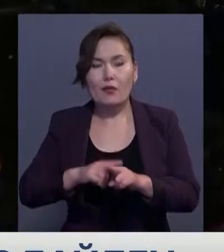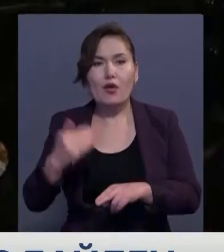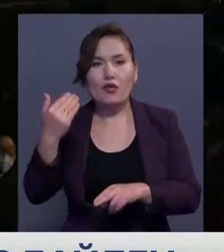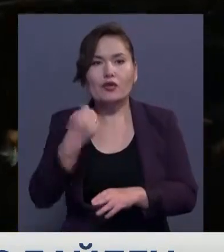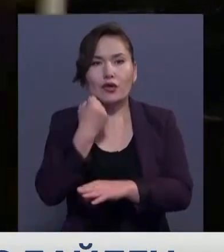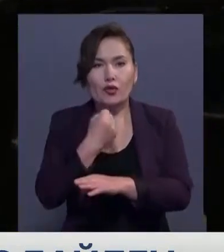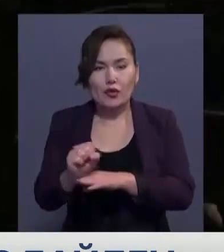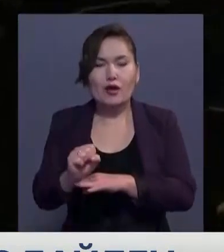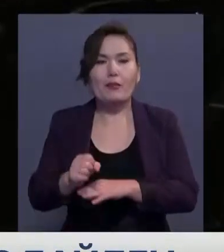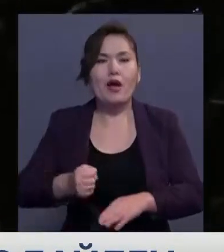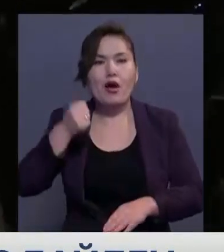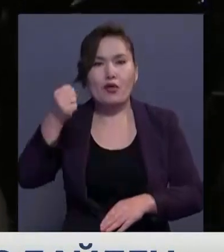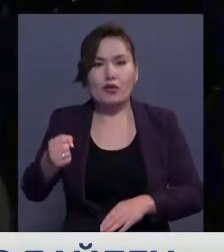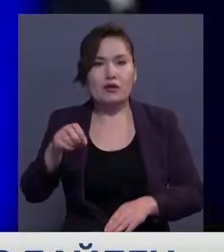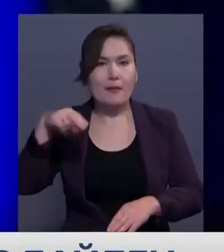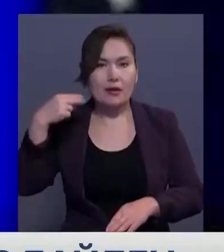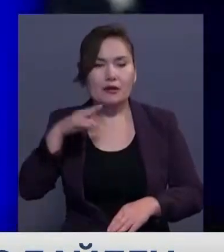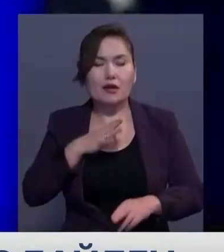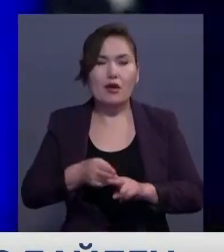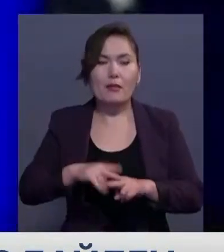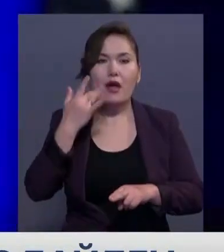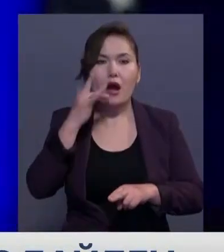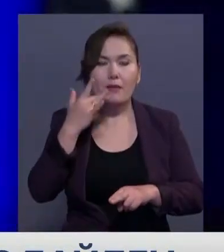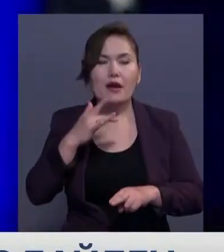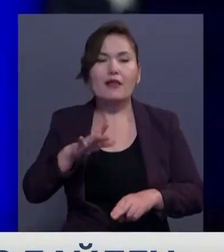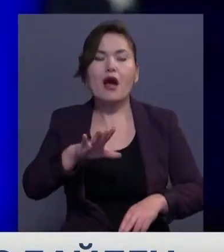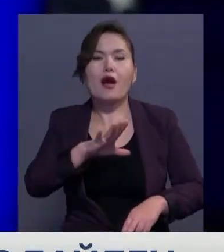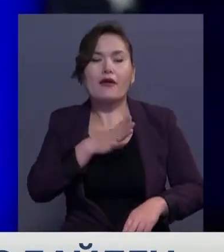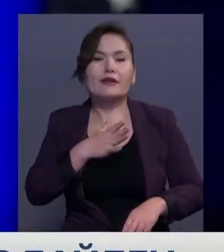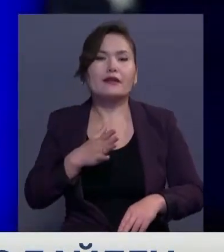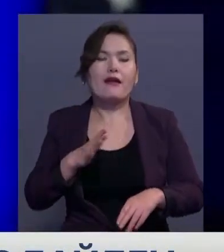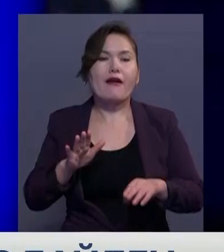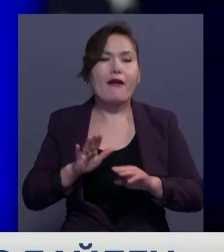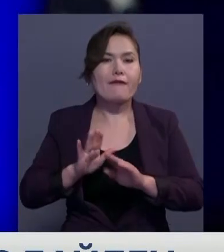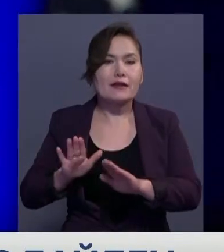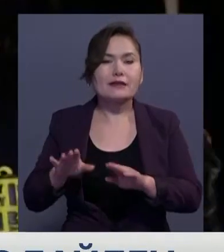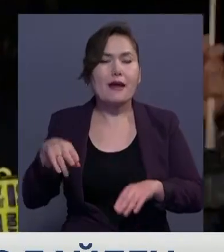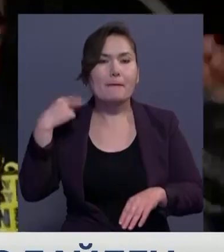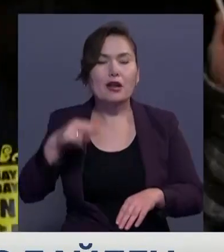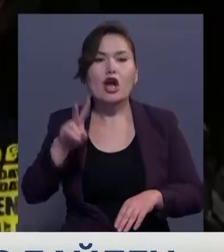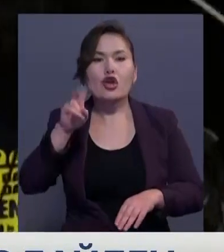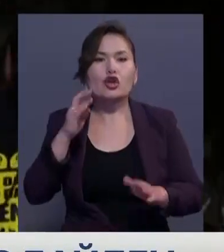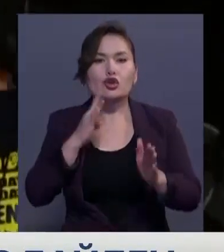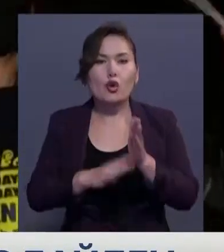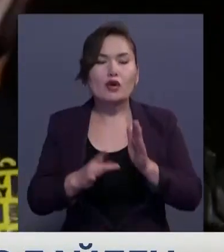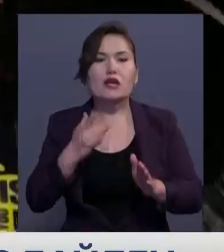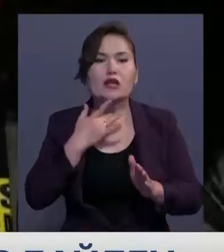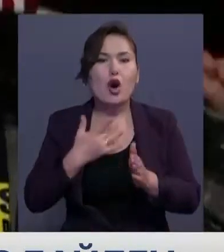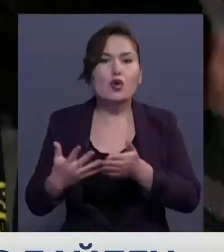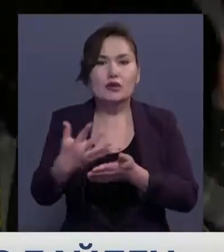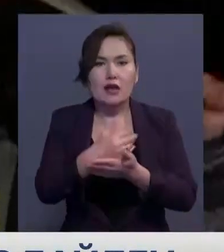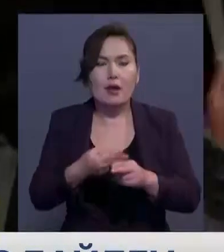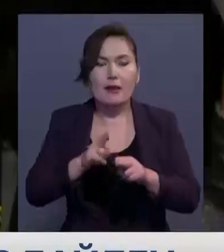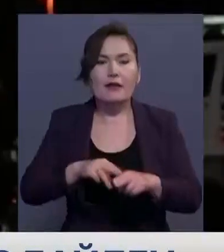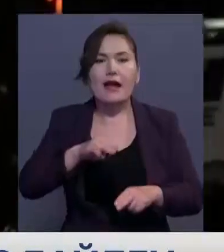түсіп, сайлауда жеңімпаз атанды. Американың бұрынғы вице-президенті 290 дауыс жинады. Ал Трамп болса